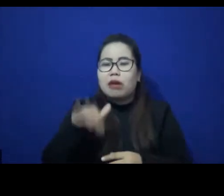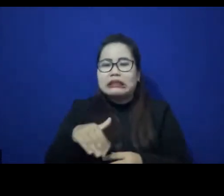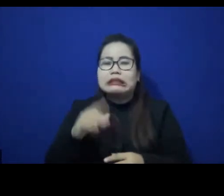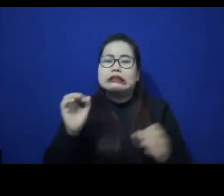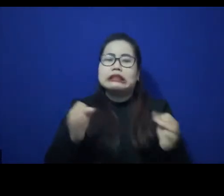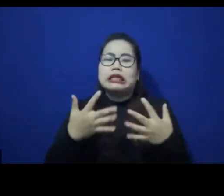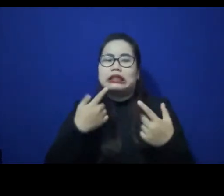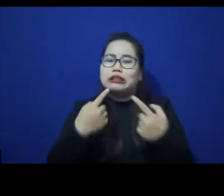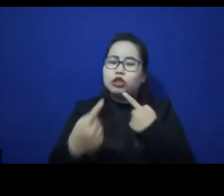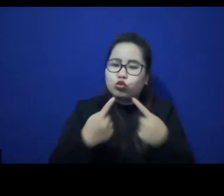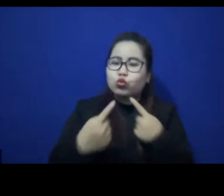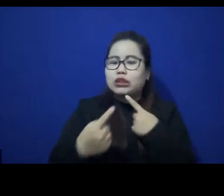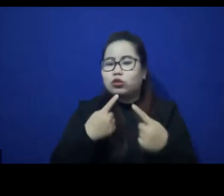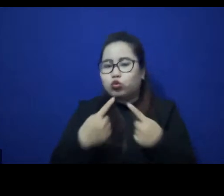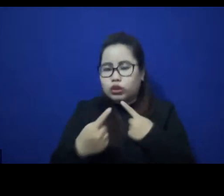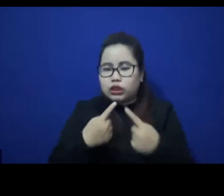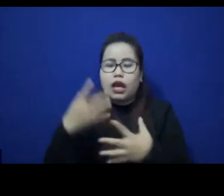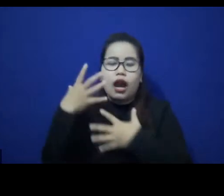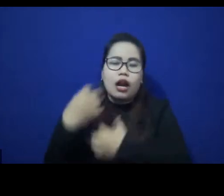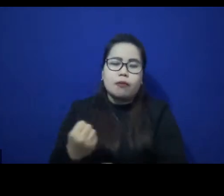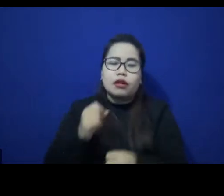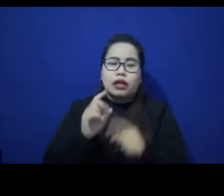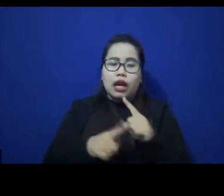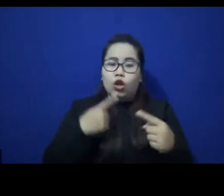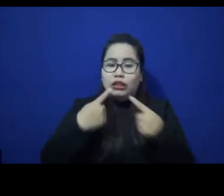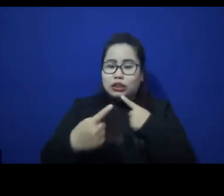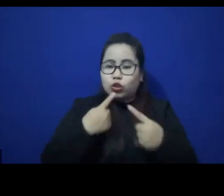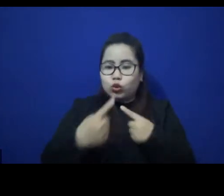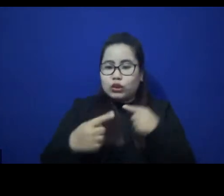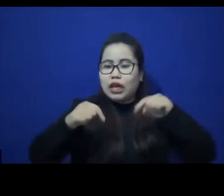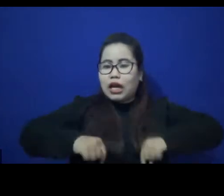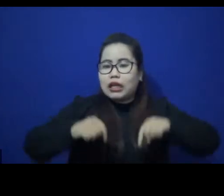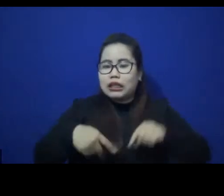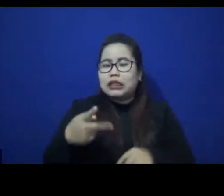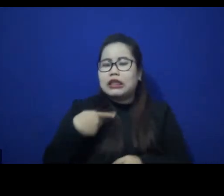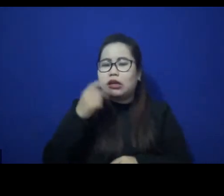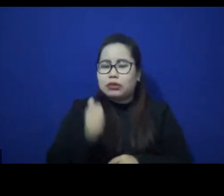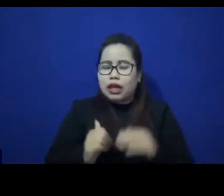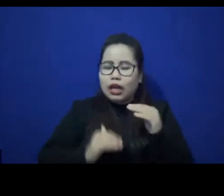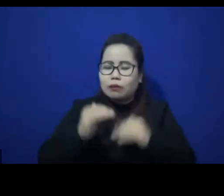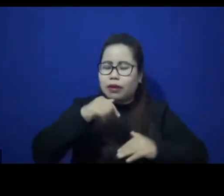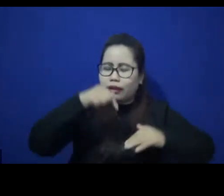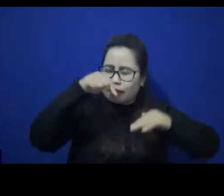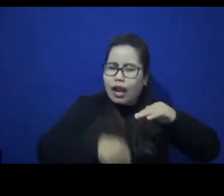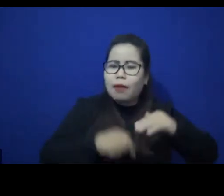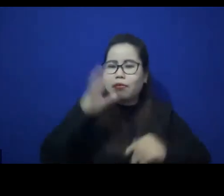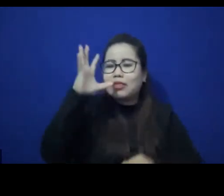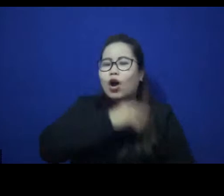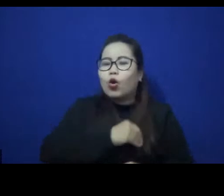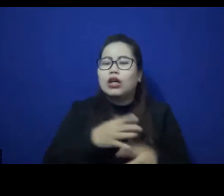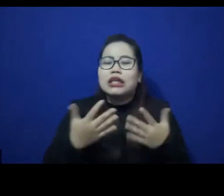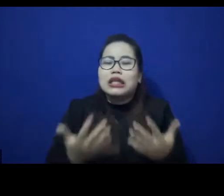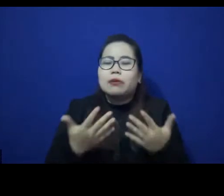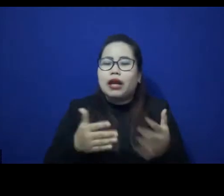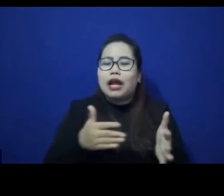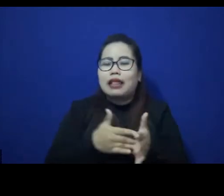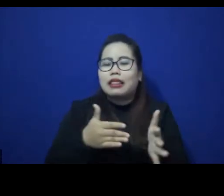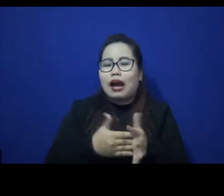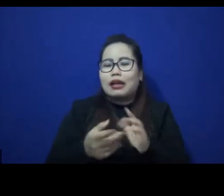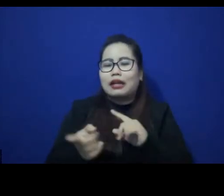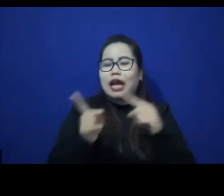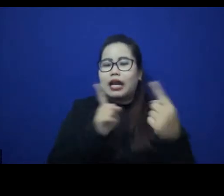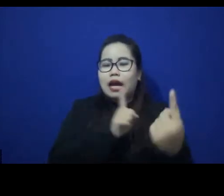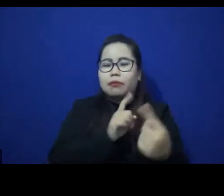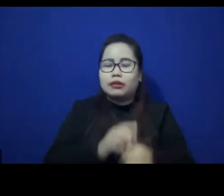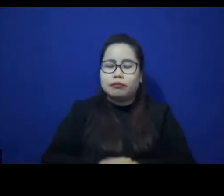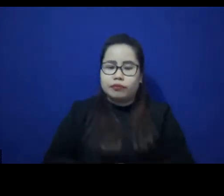dan eh harapannya dalam diskusi hari ini kita bisa tahu Lebih Detail Bagaimana tantangan yang dihadapi